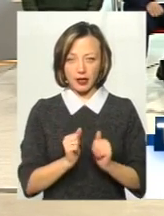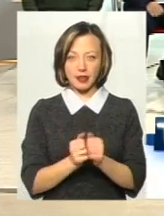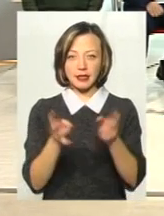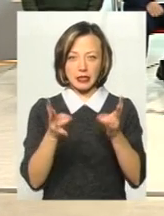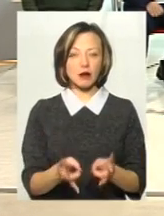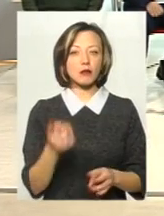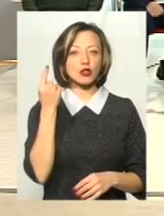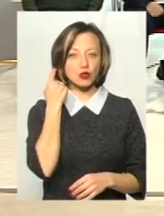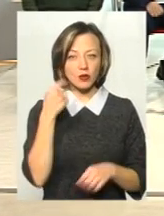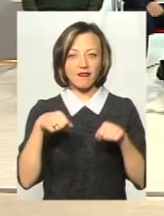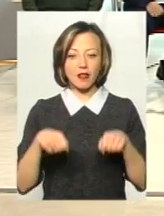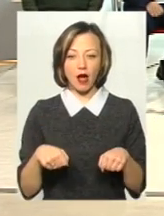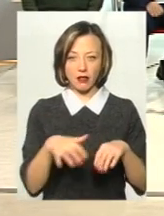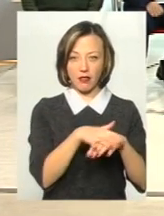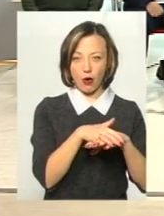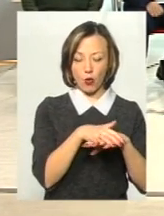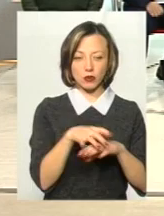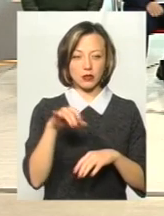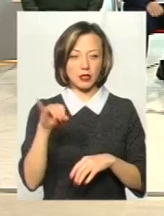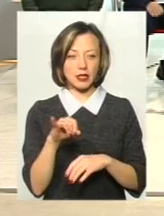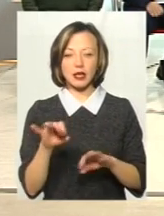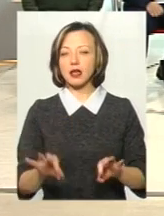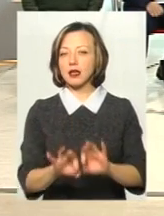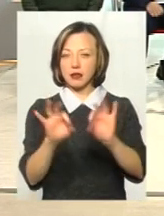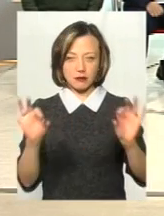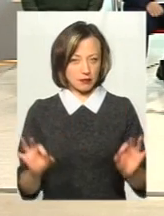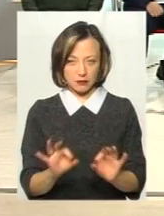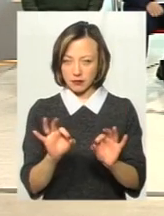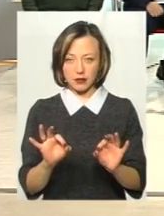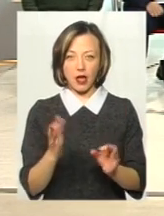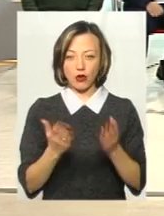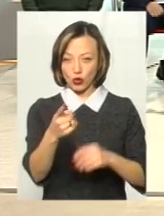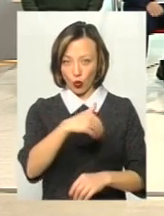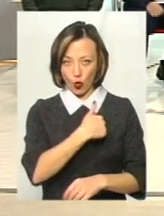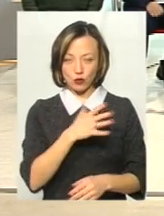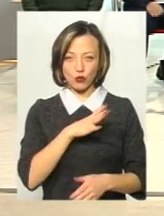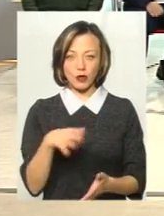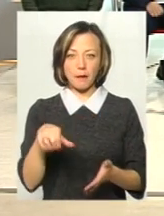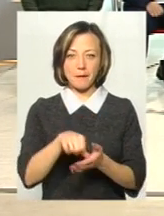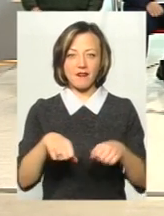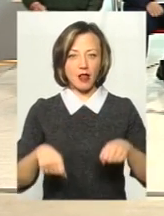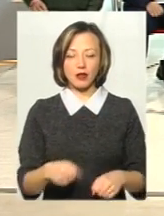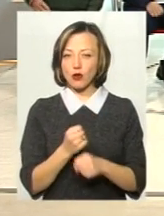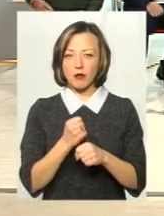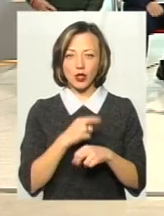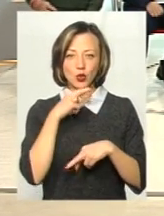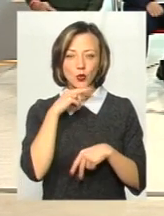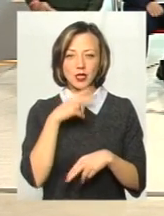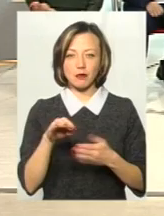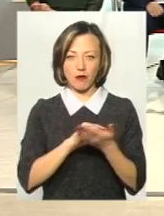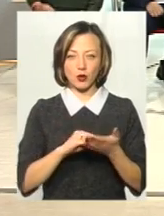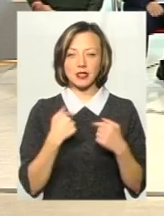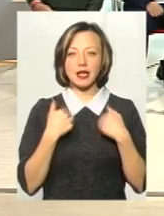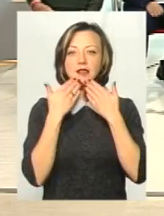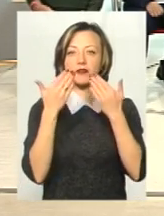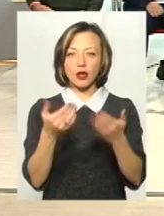треба чути владі народ і ні в якому разі, якщо ти хочеш бути при владі, не робити таких дурниць, як повторювали. Це я вже